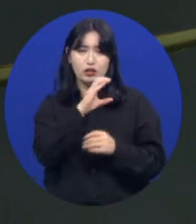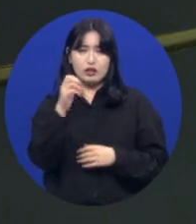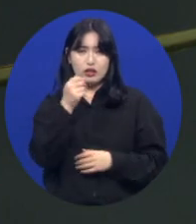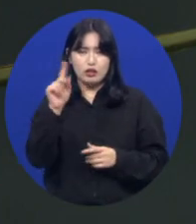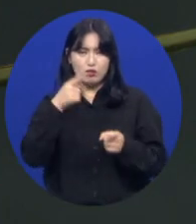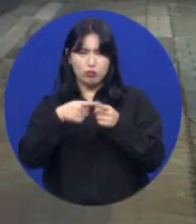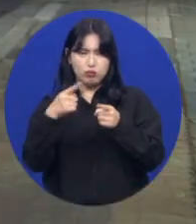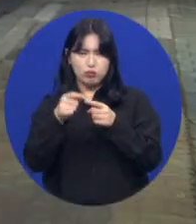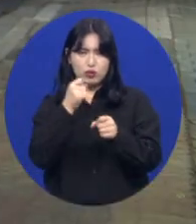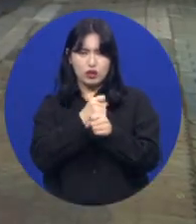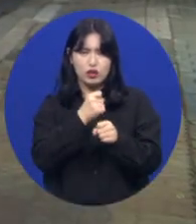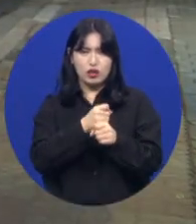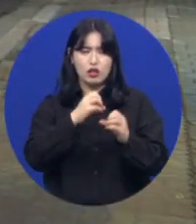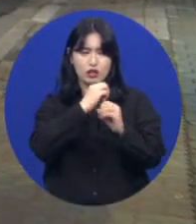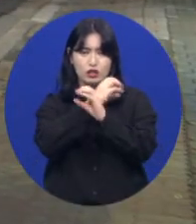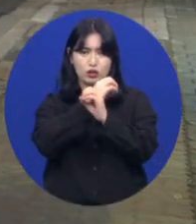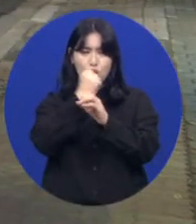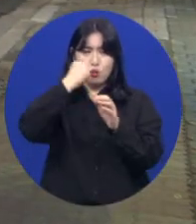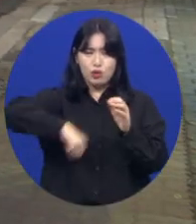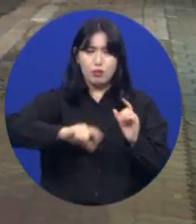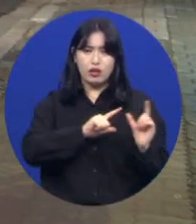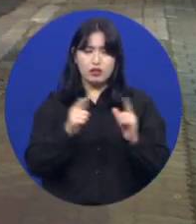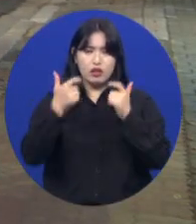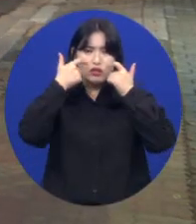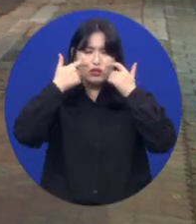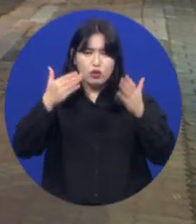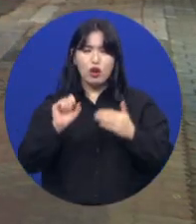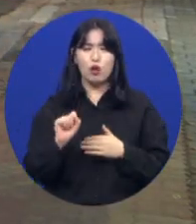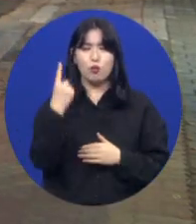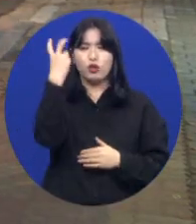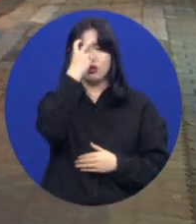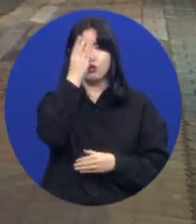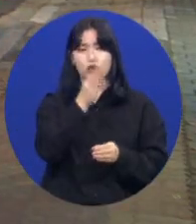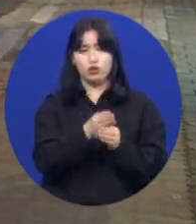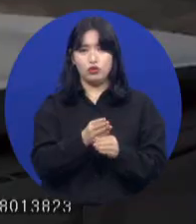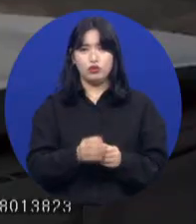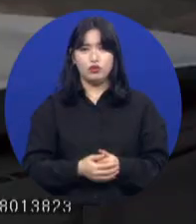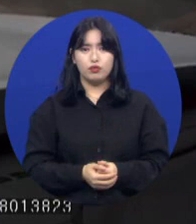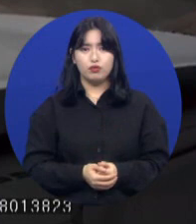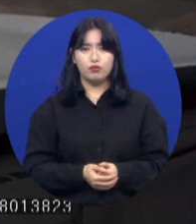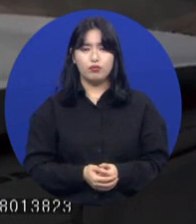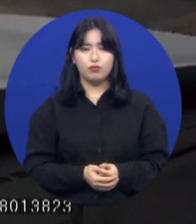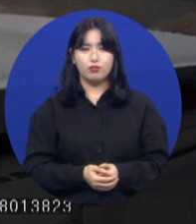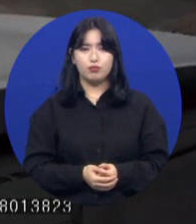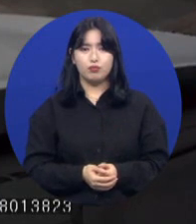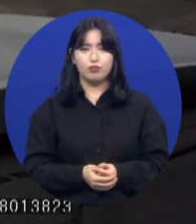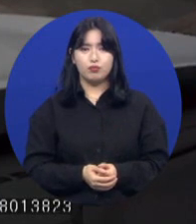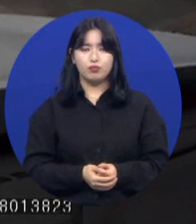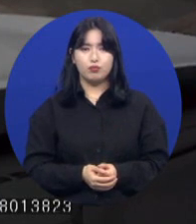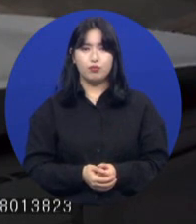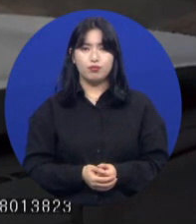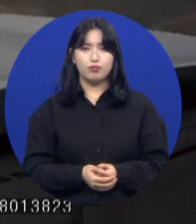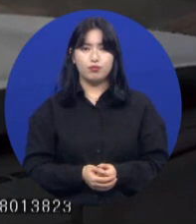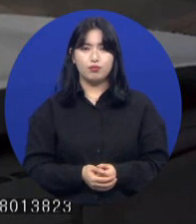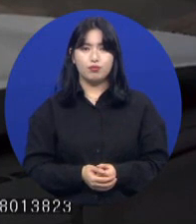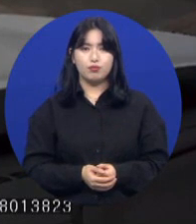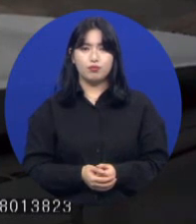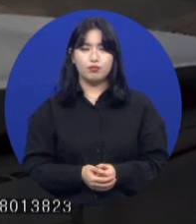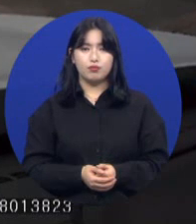등을 분석해 신호 위반 여부 등 정확한 사고 원인을 조사할 계획입니다. MBC 뉴스